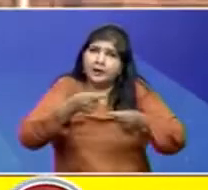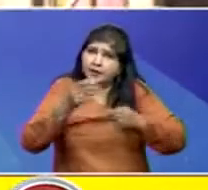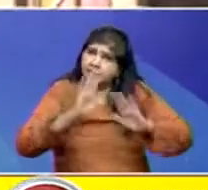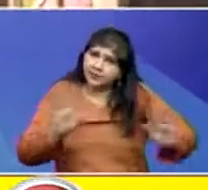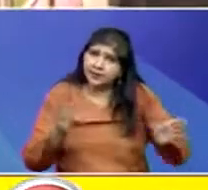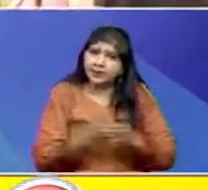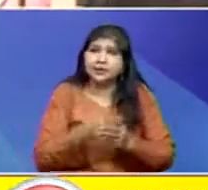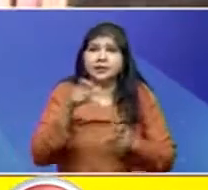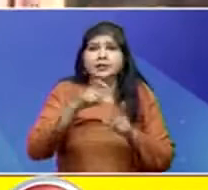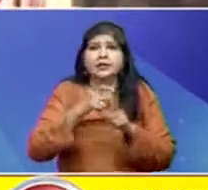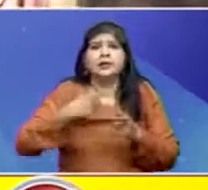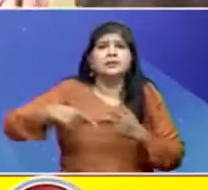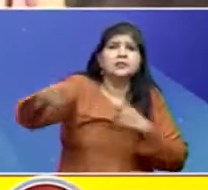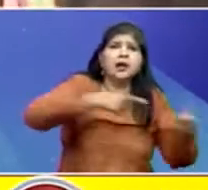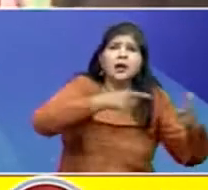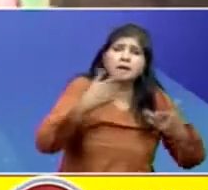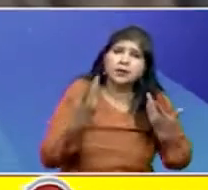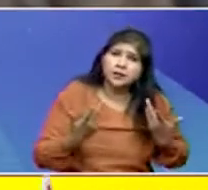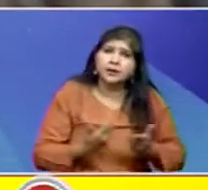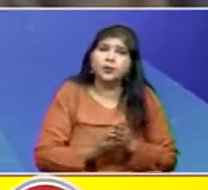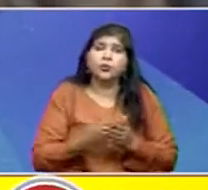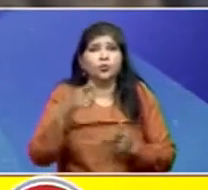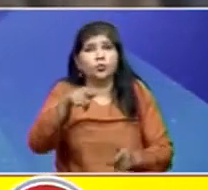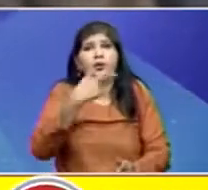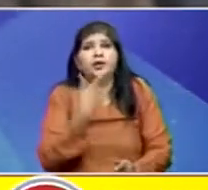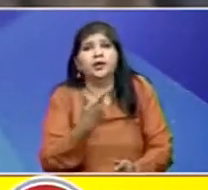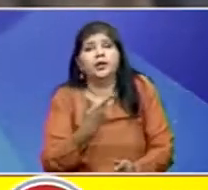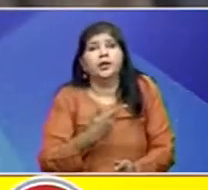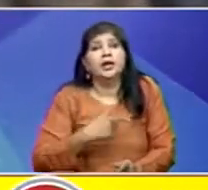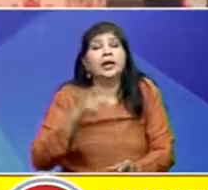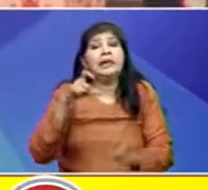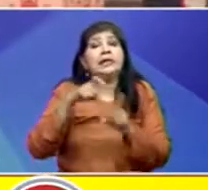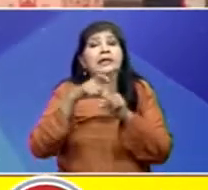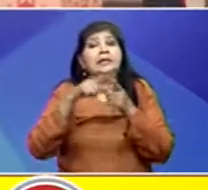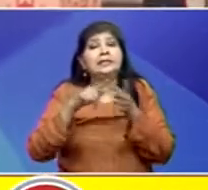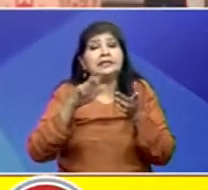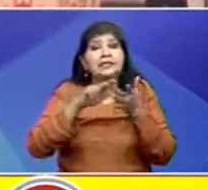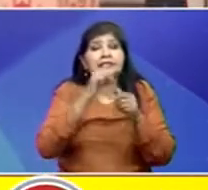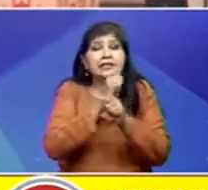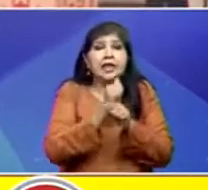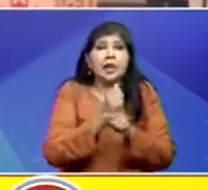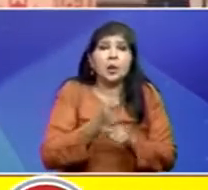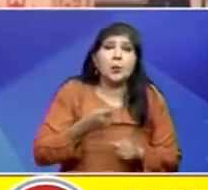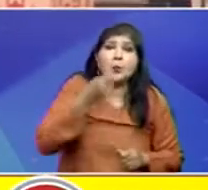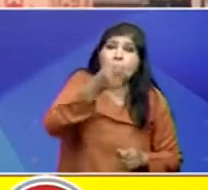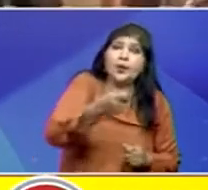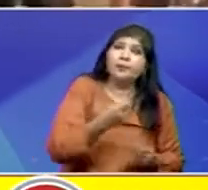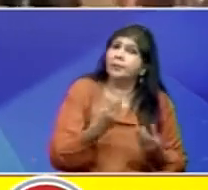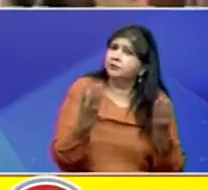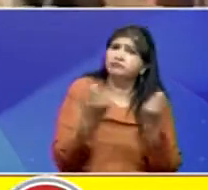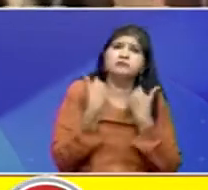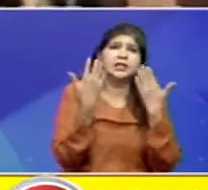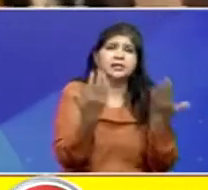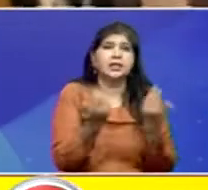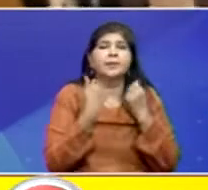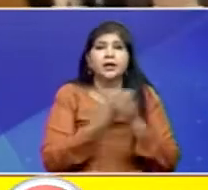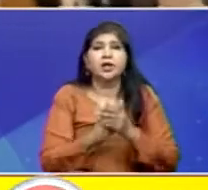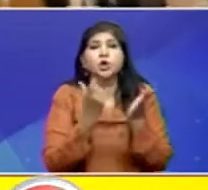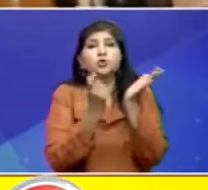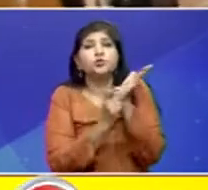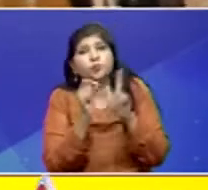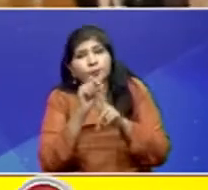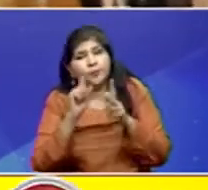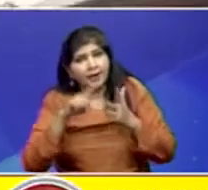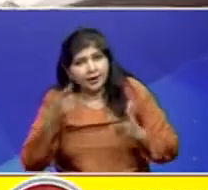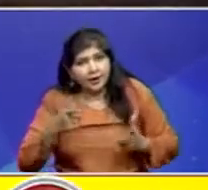दिल्ली में जहां भी गई उन्हें डिजिटल पेमेंट की सुविजा उपलब्द हो गई यूपी आई